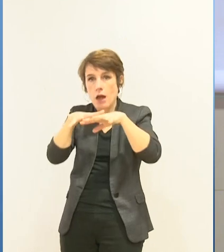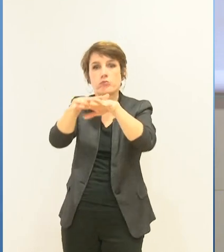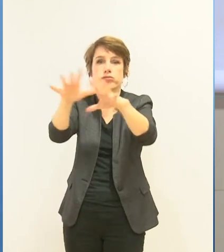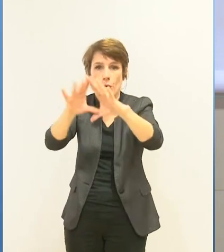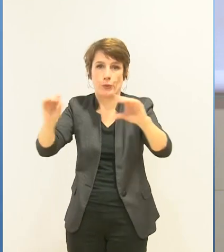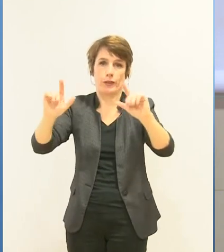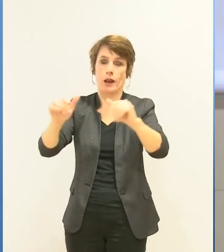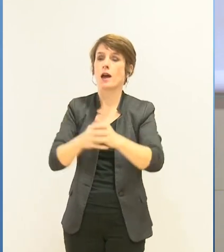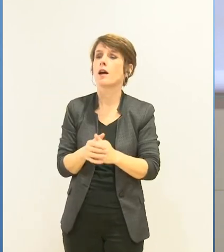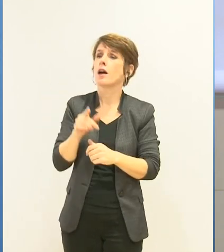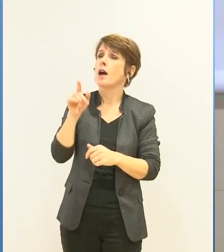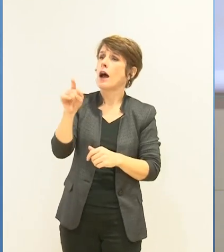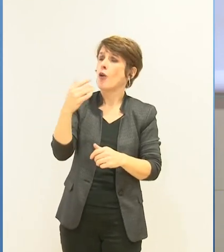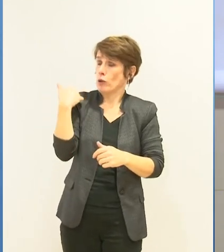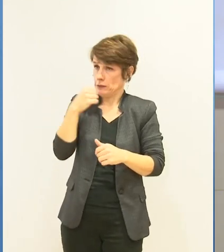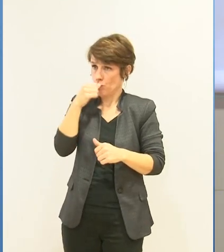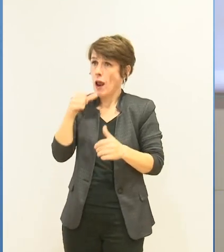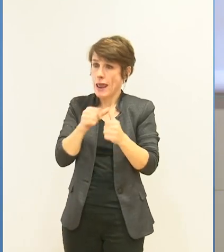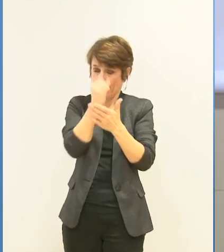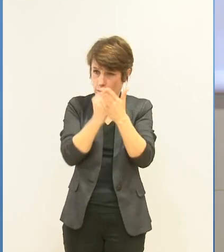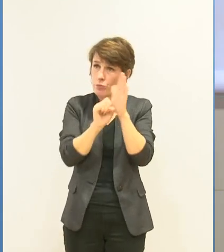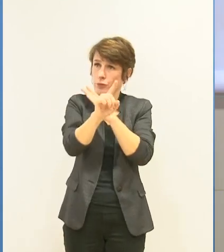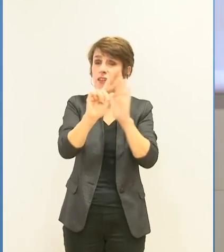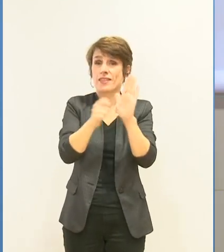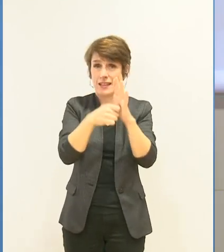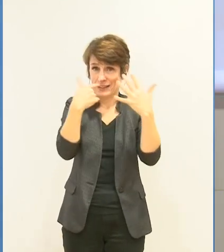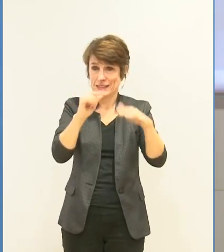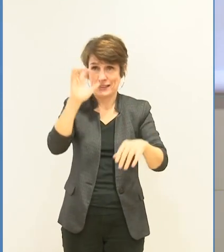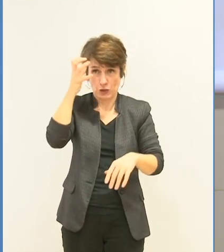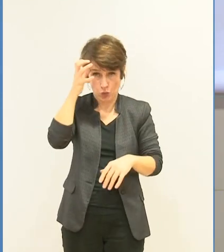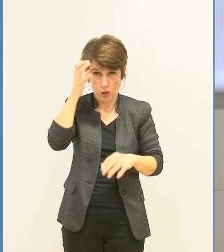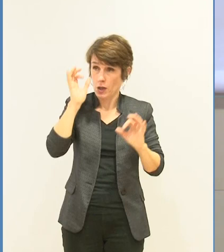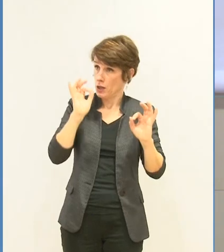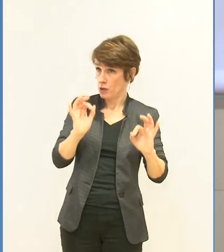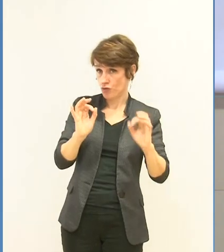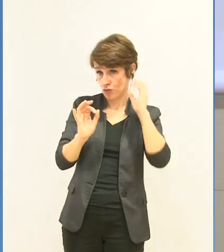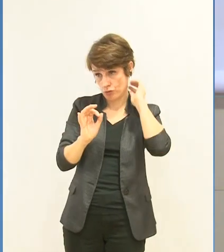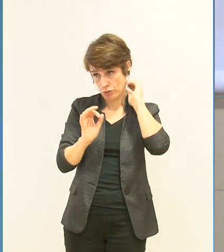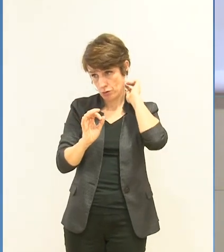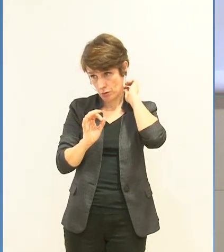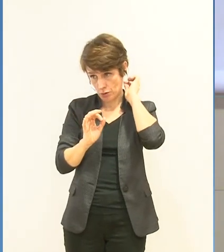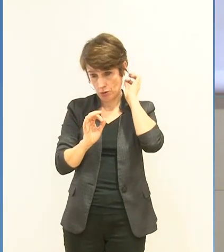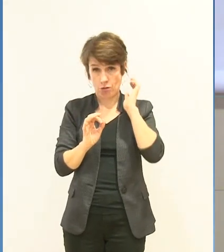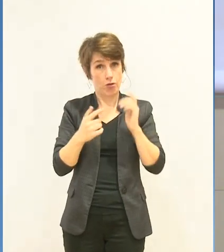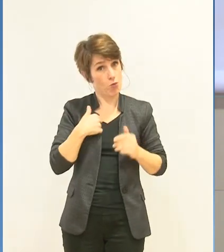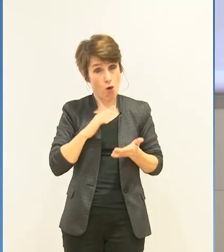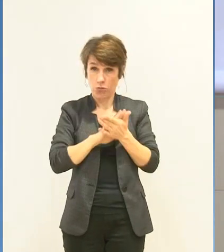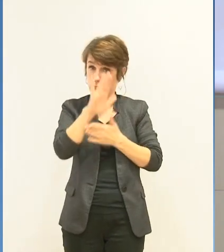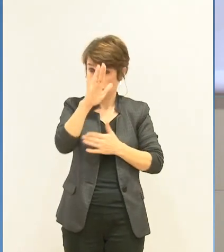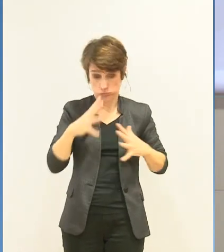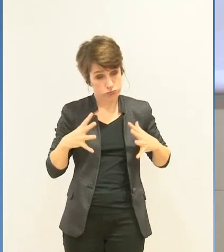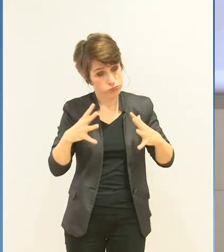cet égard je peux vous rassurer conformément à l'engagement pris dans ce courrier un certain nombre de mesures pour